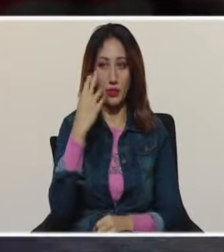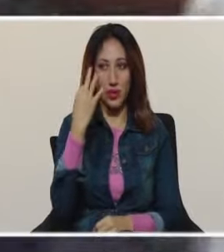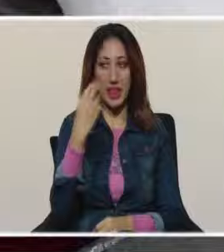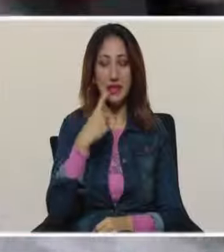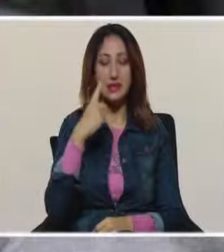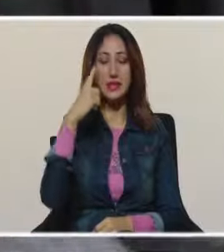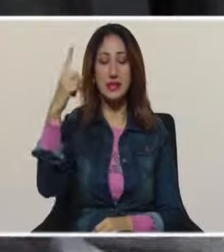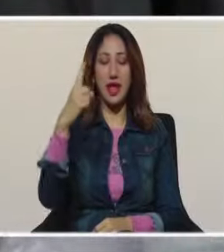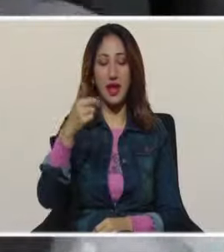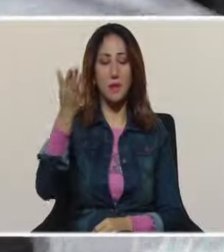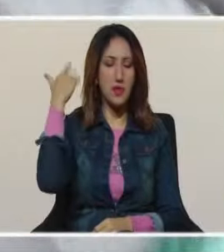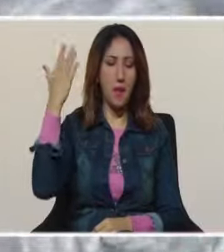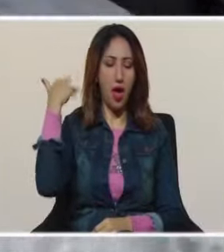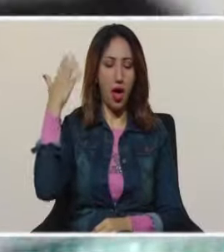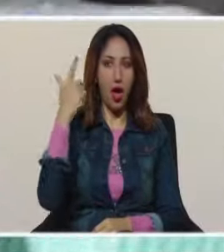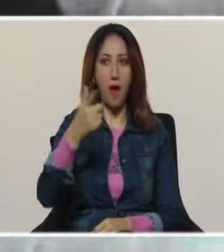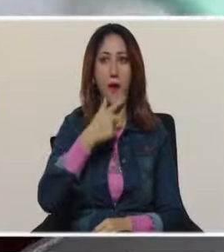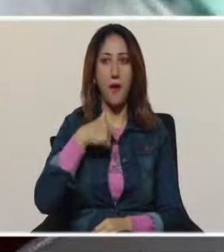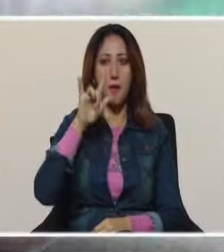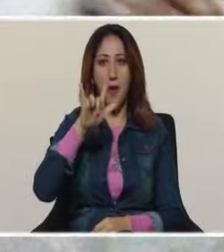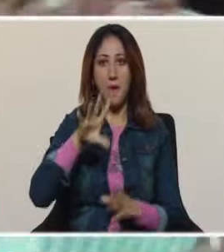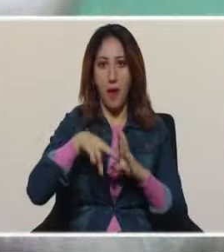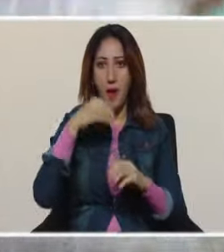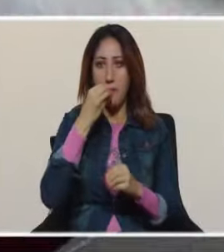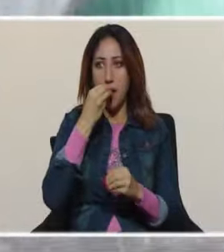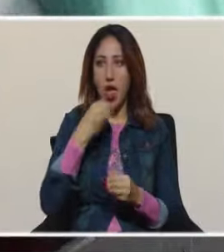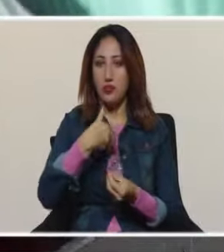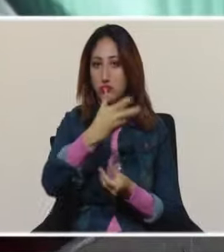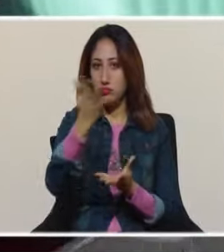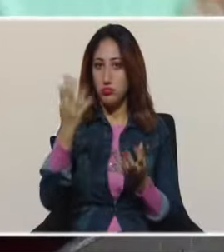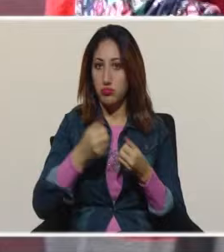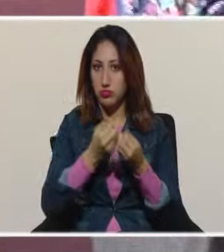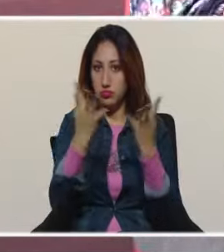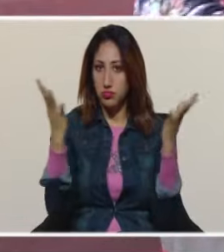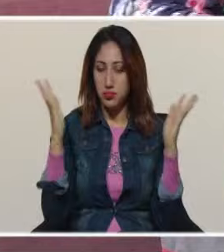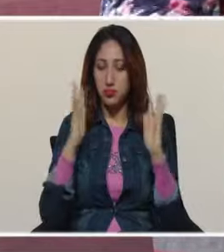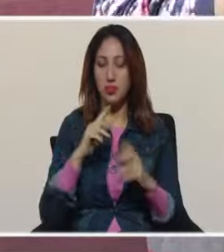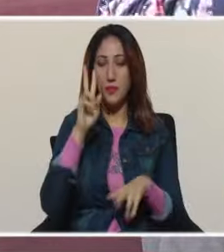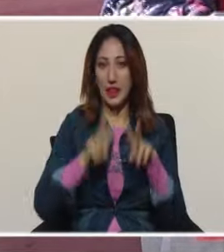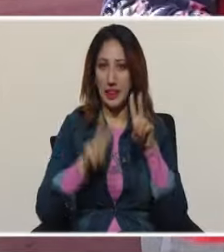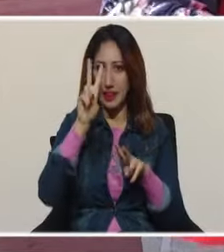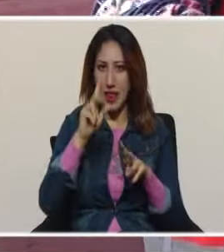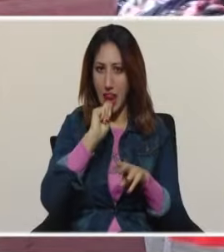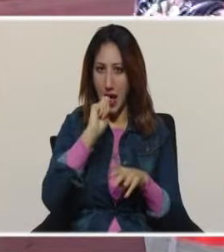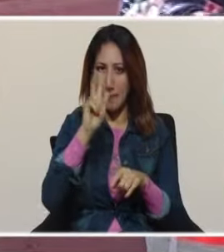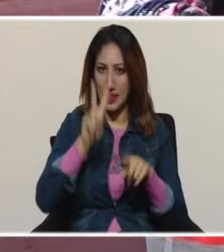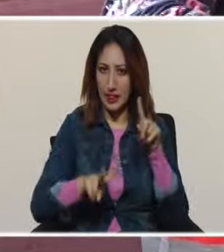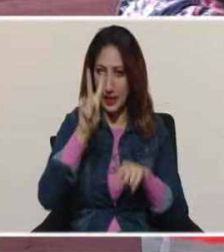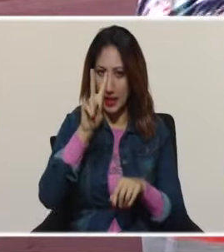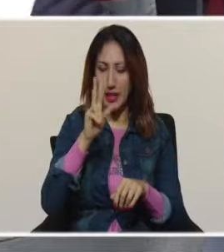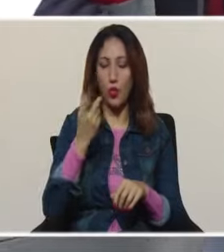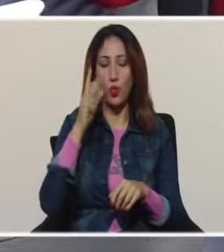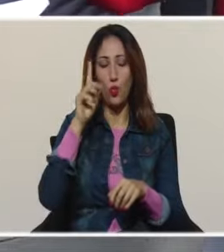كان حلم صغير على قد كده، فربنا كرمني وحقق لي حلمي. انا كنت الاول بعمل 2 كيلو لحمه 3 كيلو لحمه زمان بقى من 32